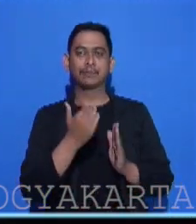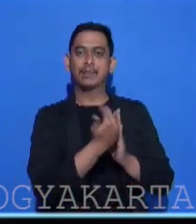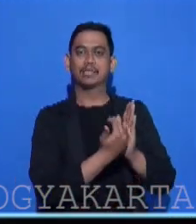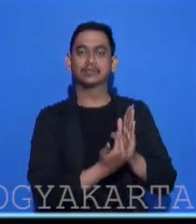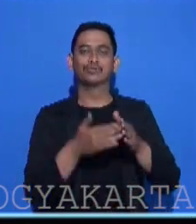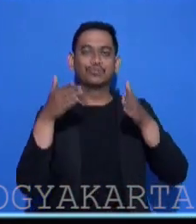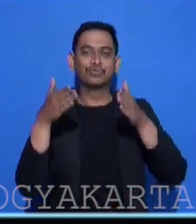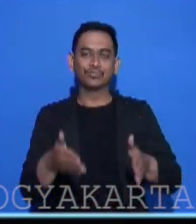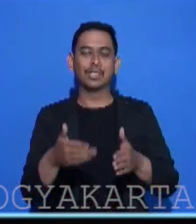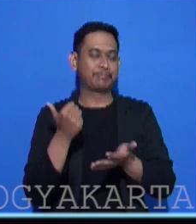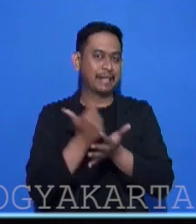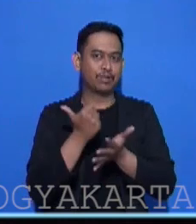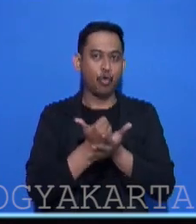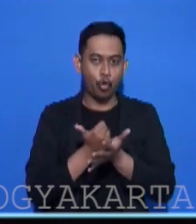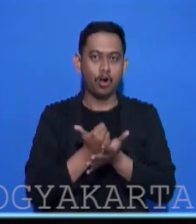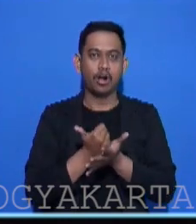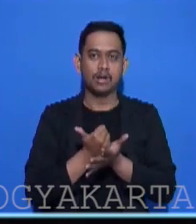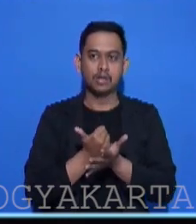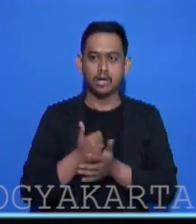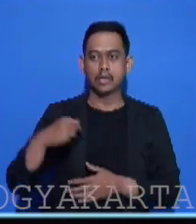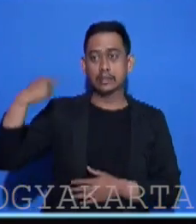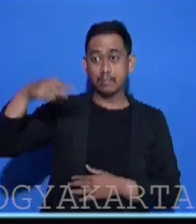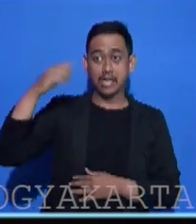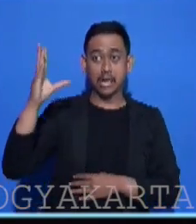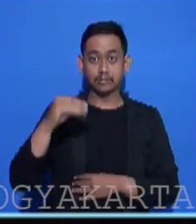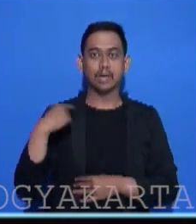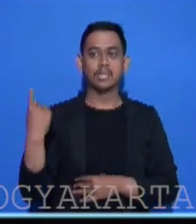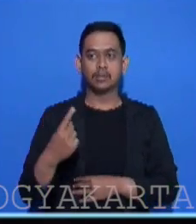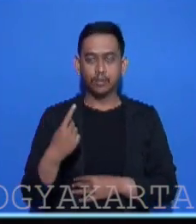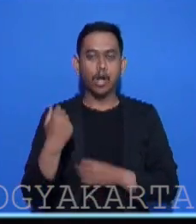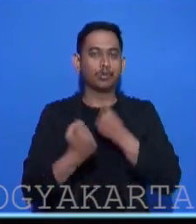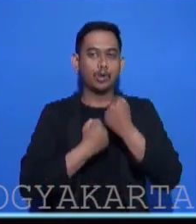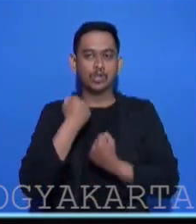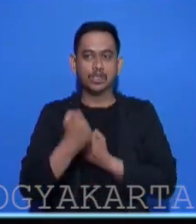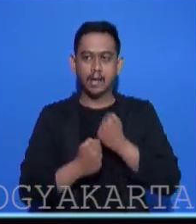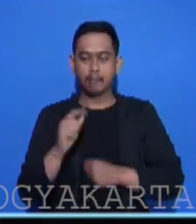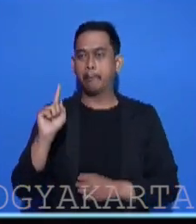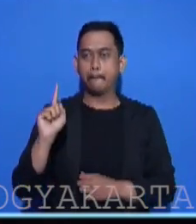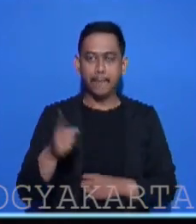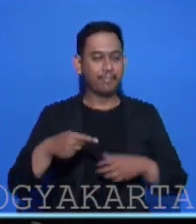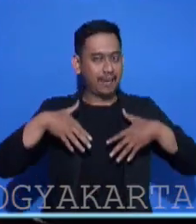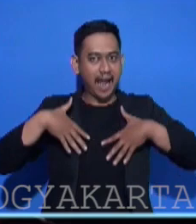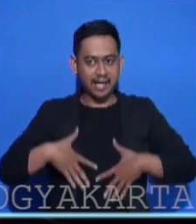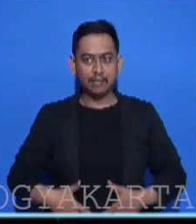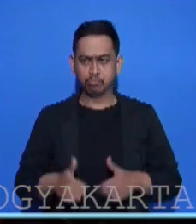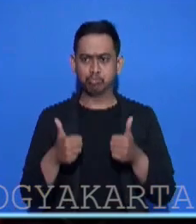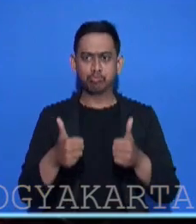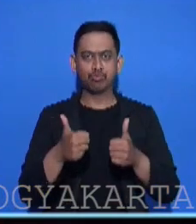tetapi dalam keseharian kami diusahakan bisa memakai kebaya gitu. Kami